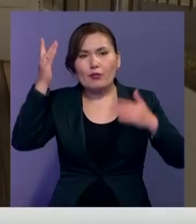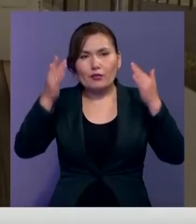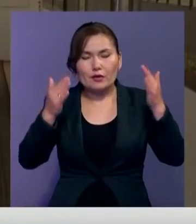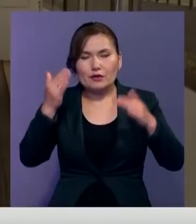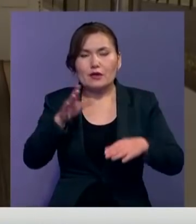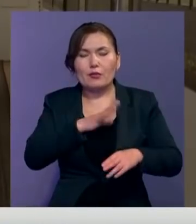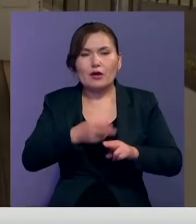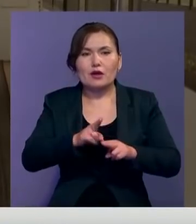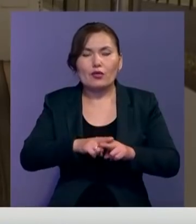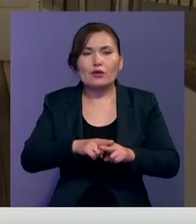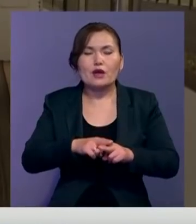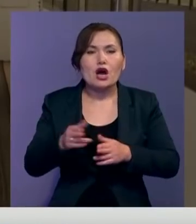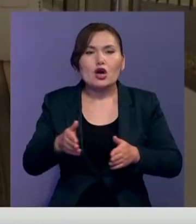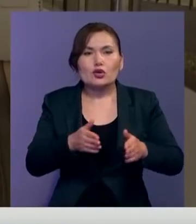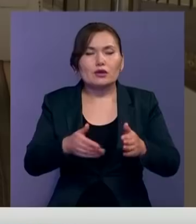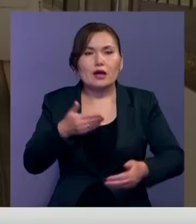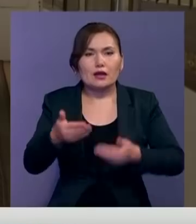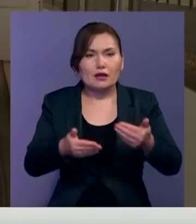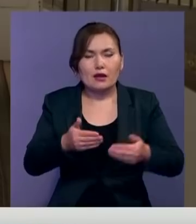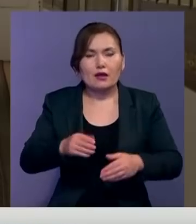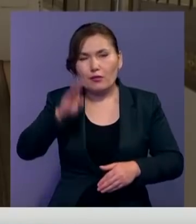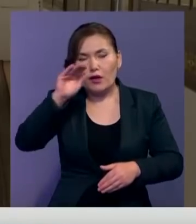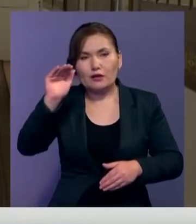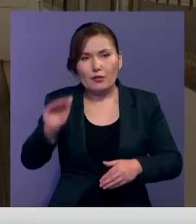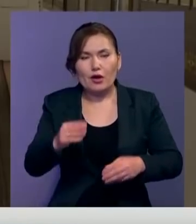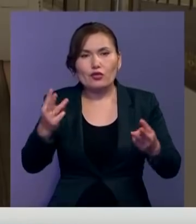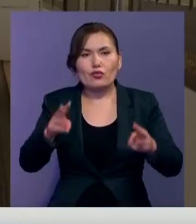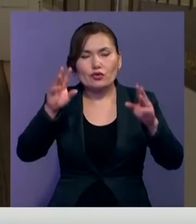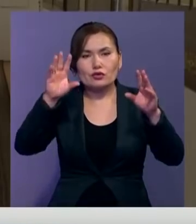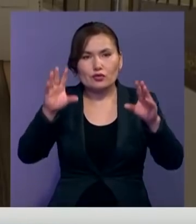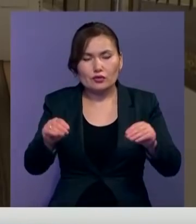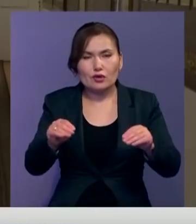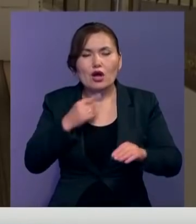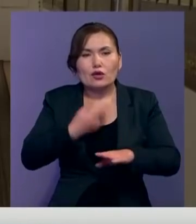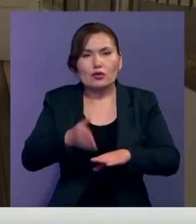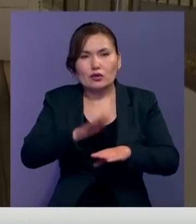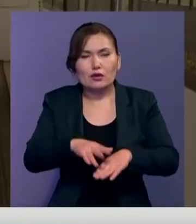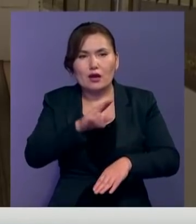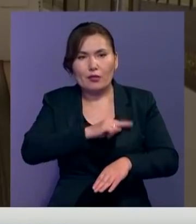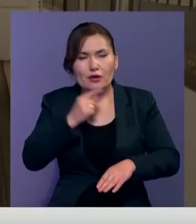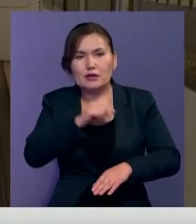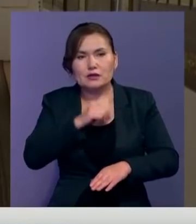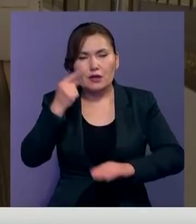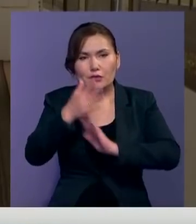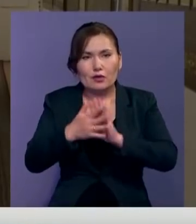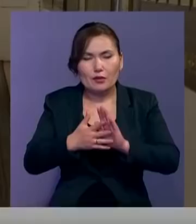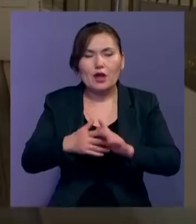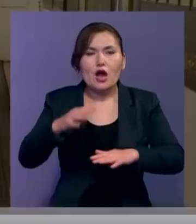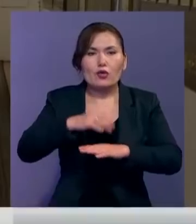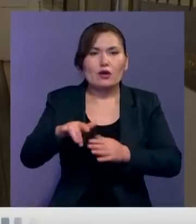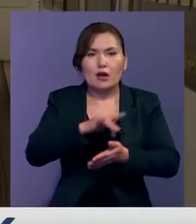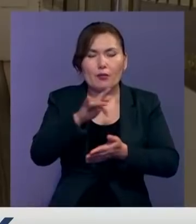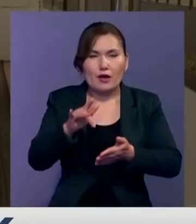да, өрт сөндіру құтқарушы болудың оңай емес екендігін түсініп, кейін біздің Көкшетау қаласында Көкшетау